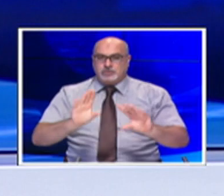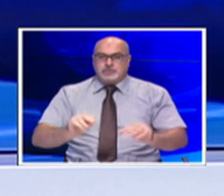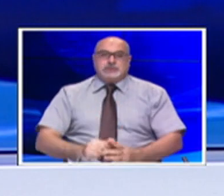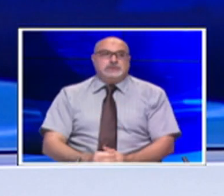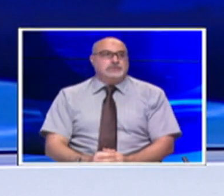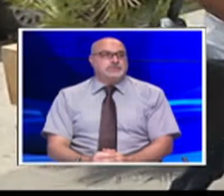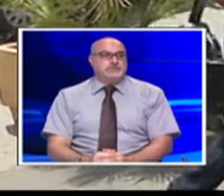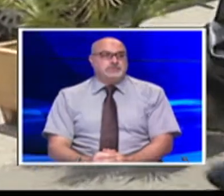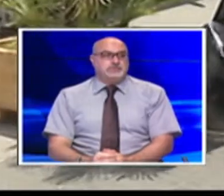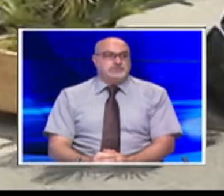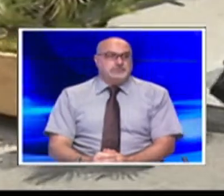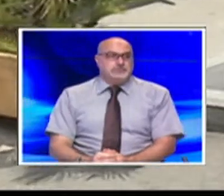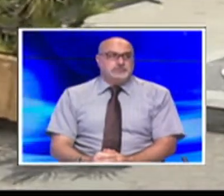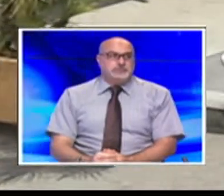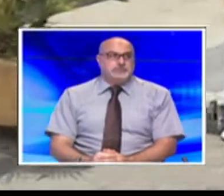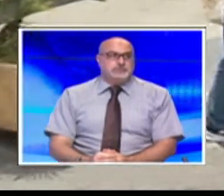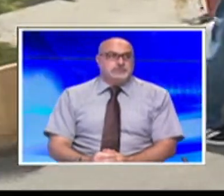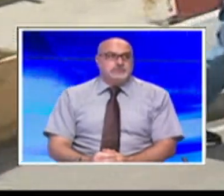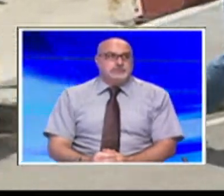زجولي.